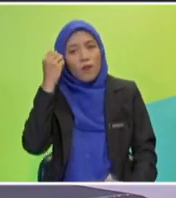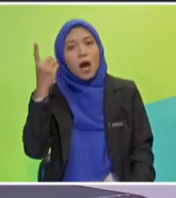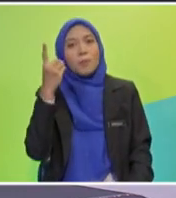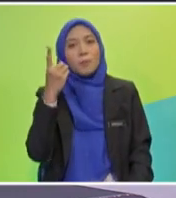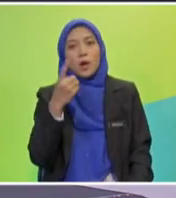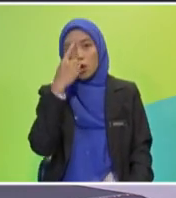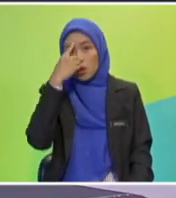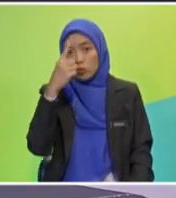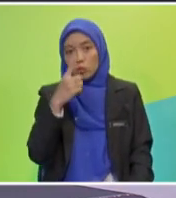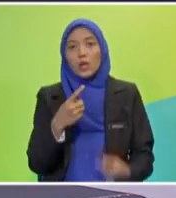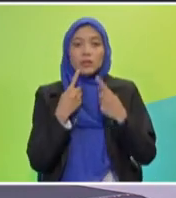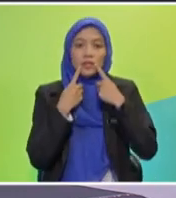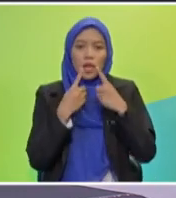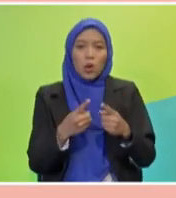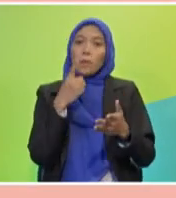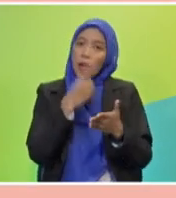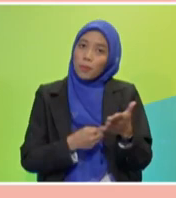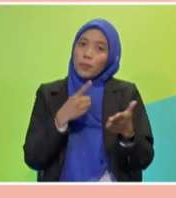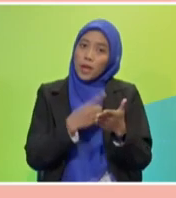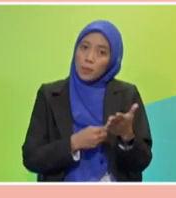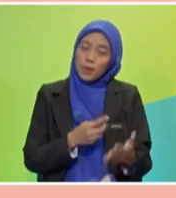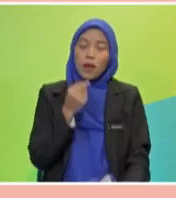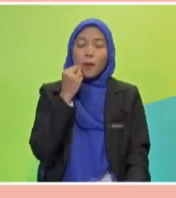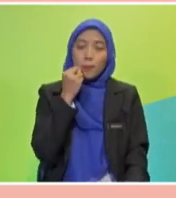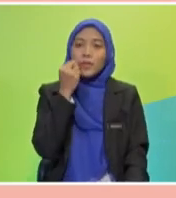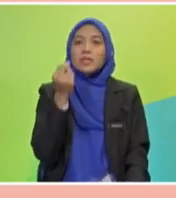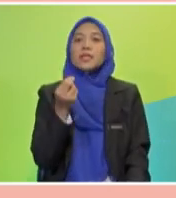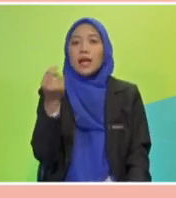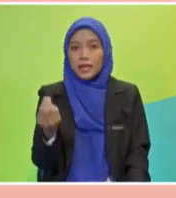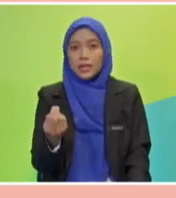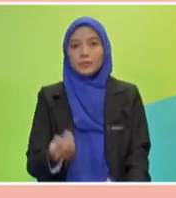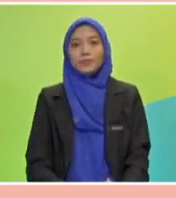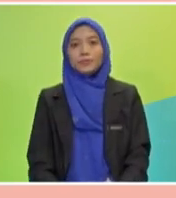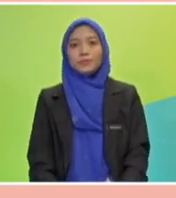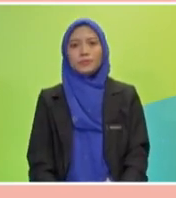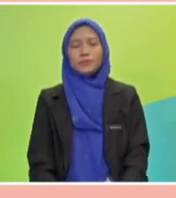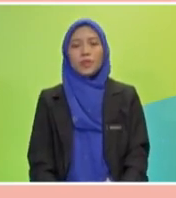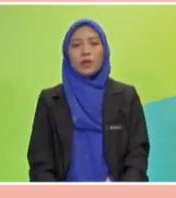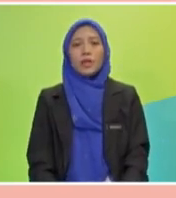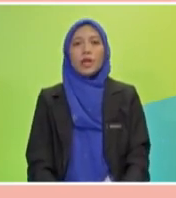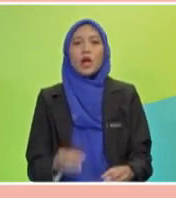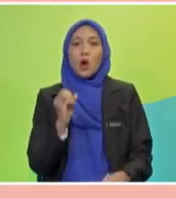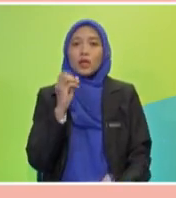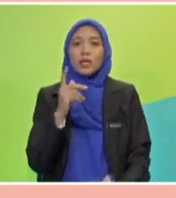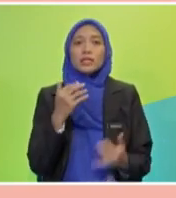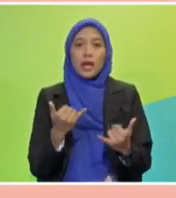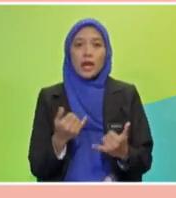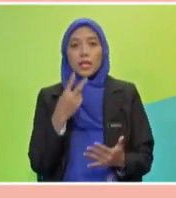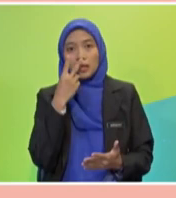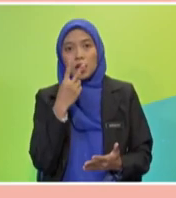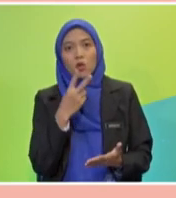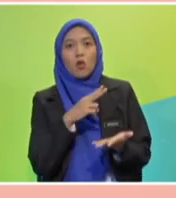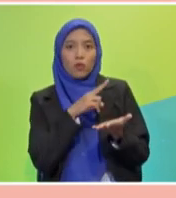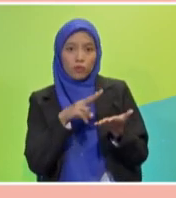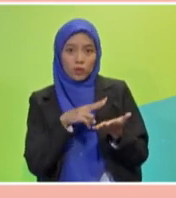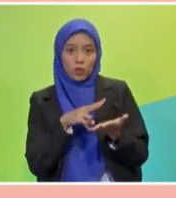respons terhadap pesanan. Baiklah, cuba murid-murid lihat pada paparan ini. Tadi Amira kata, "Cassandra,